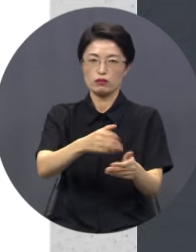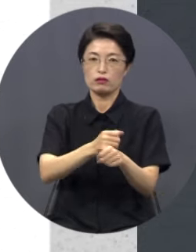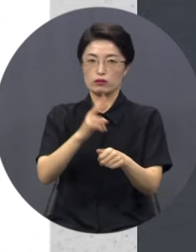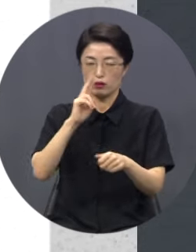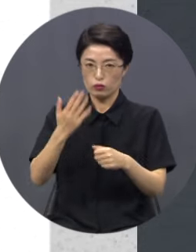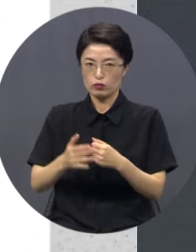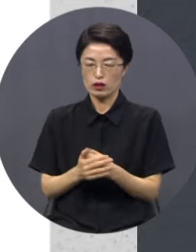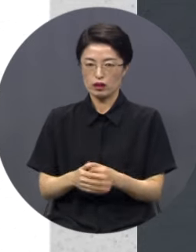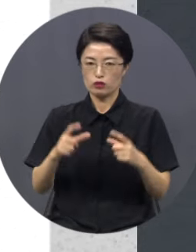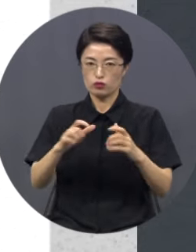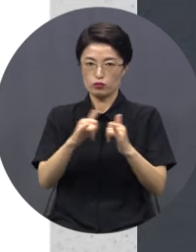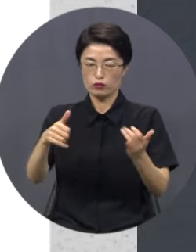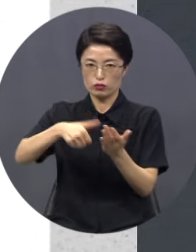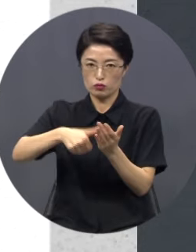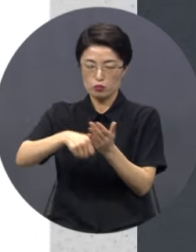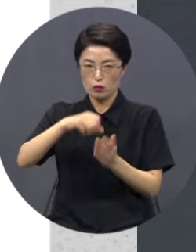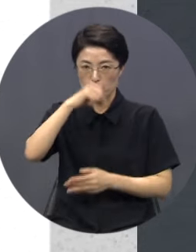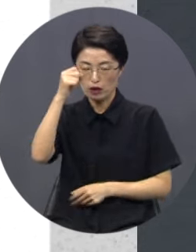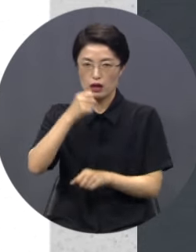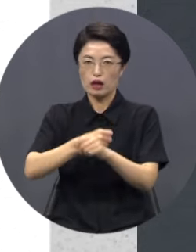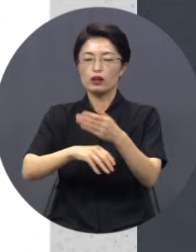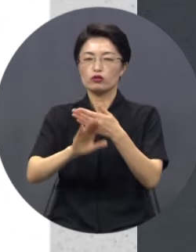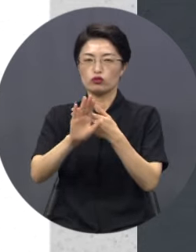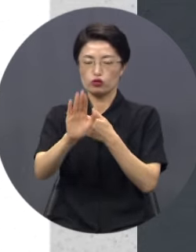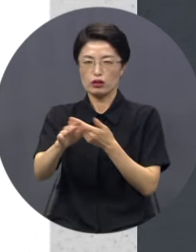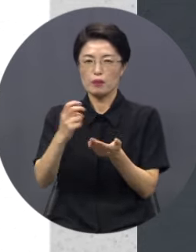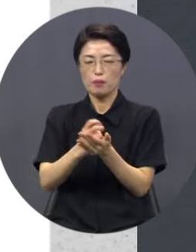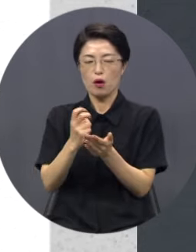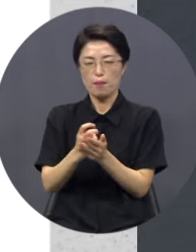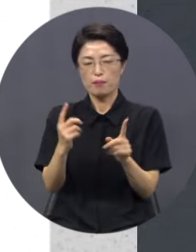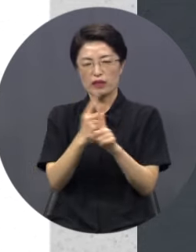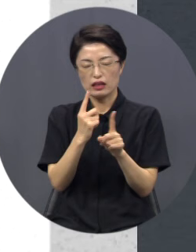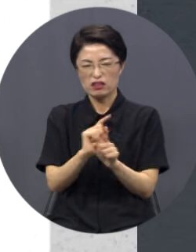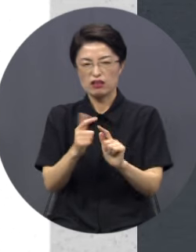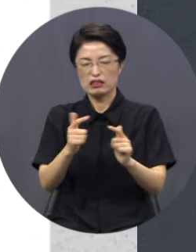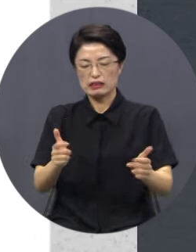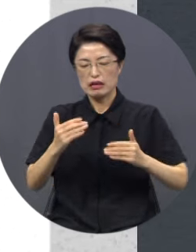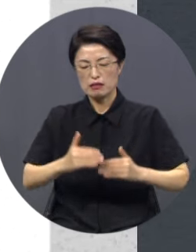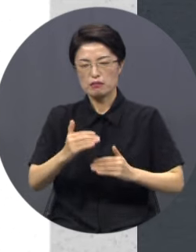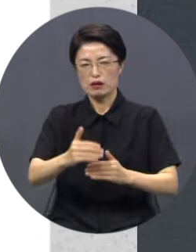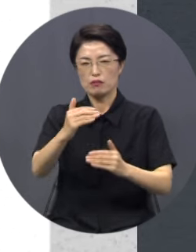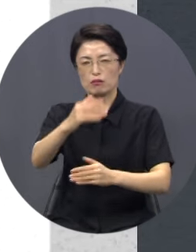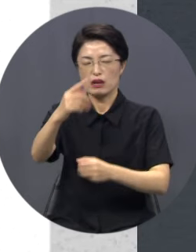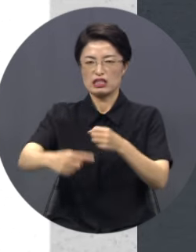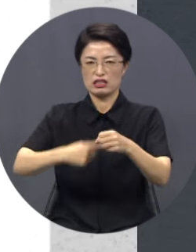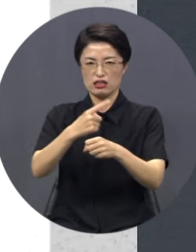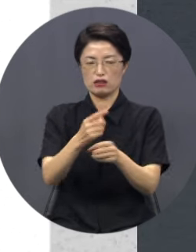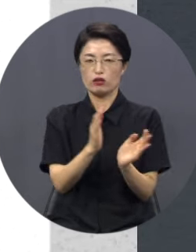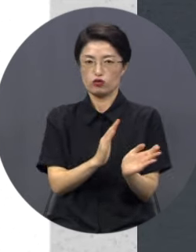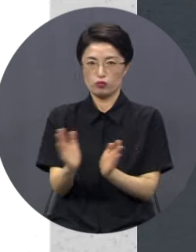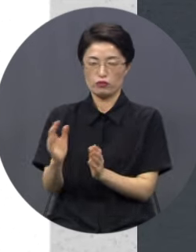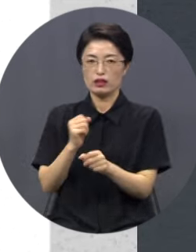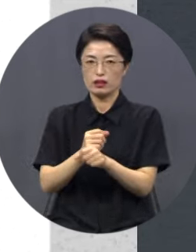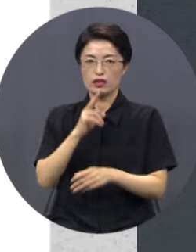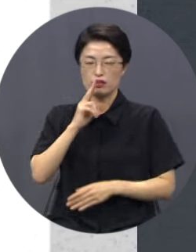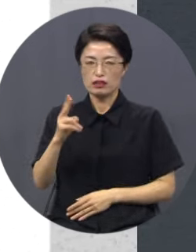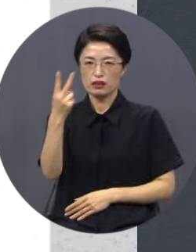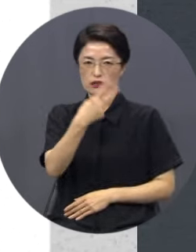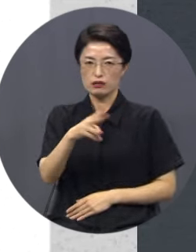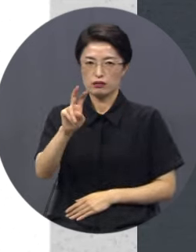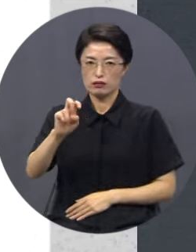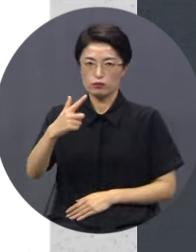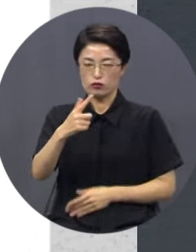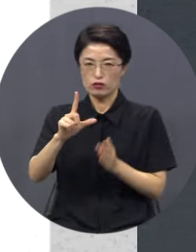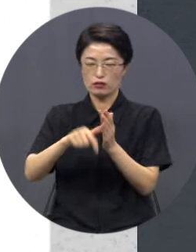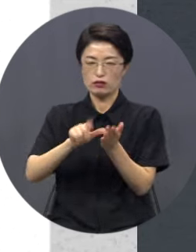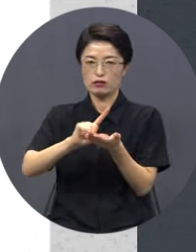투표를 통과한 뒤에도 법개정 등 최소 1년 이상 준비 기간을 거쳐야 2026년